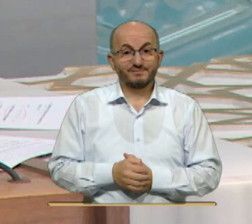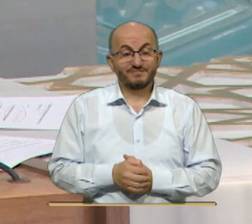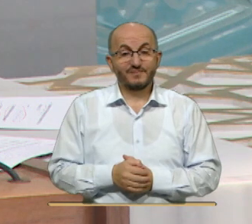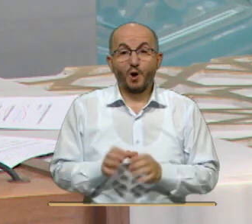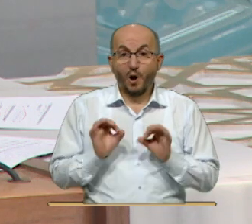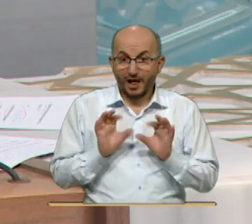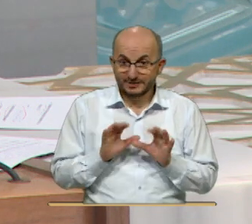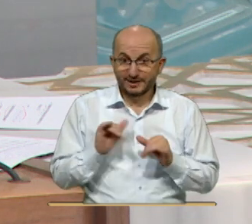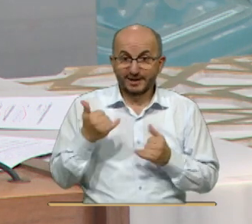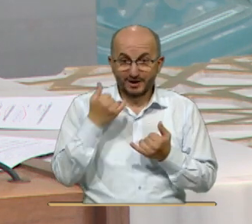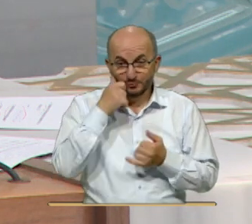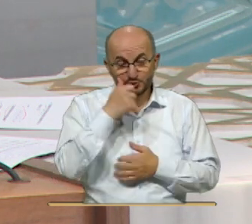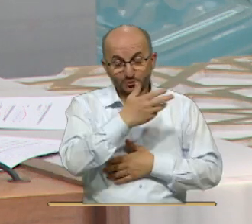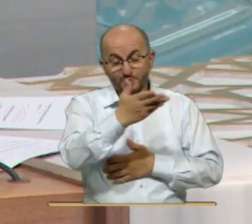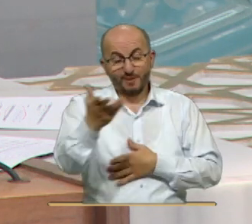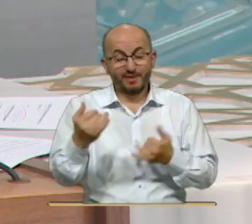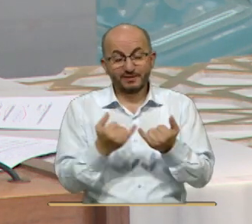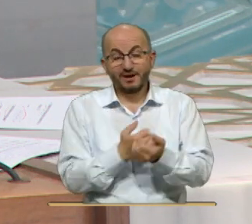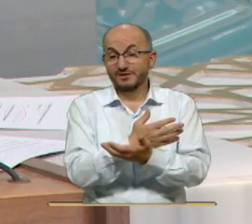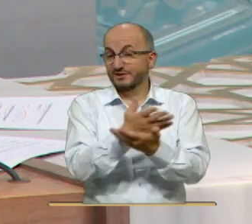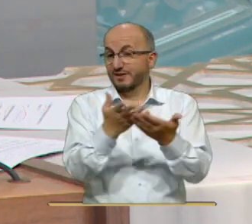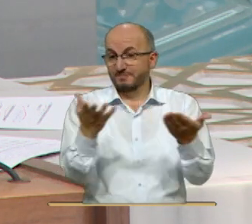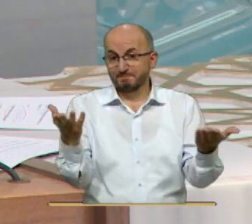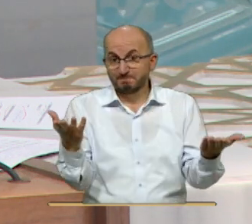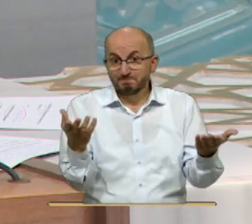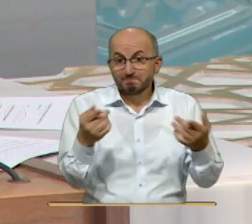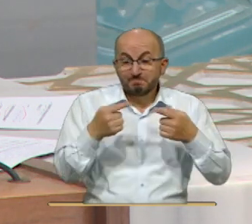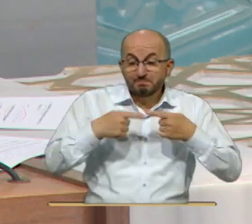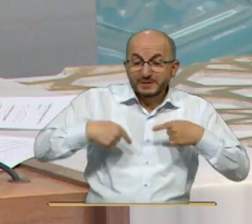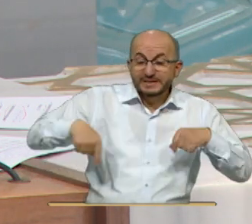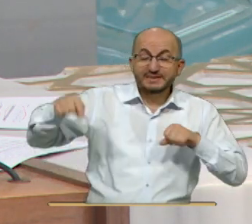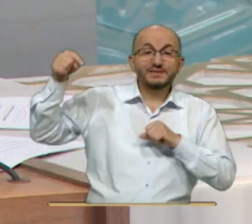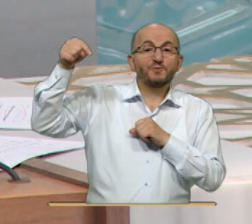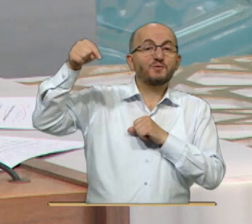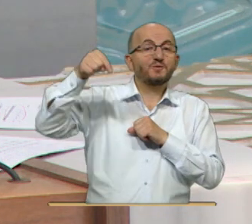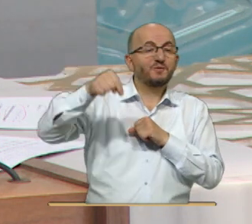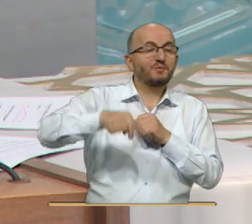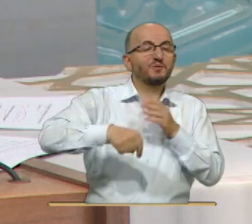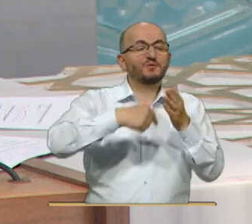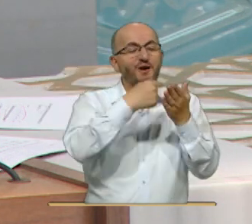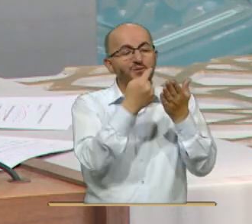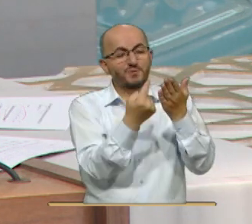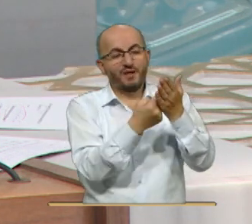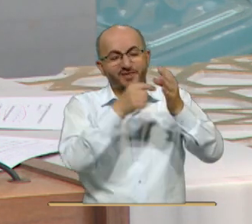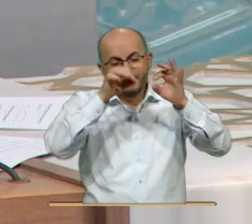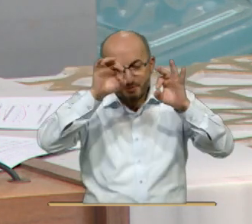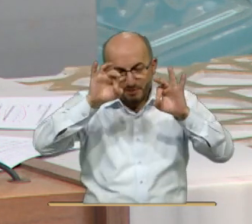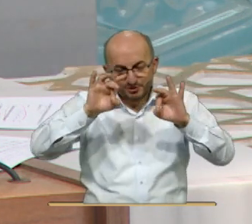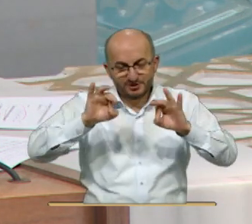Öyleyse değerli müminler, değerli kardeşlerim, biz günümüze Kur'an'da başlayacağız.